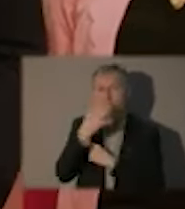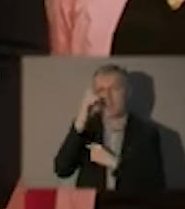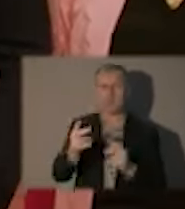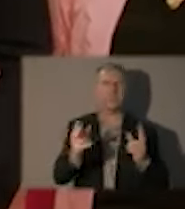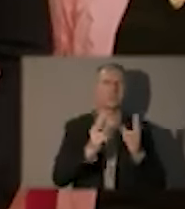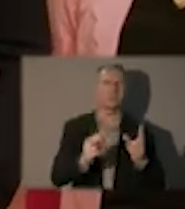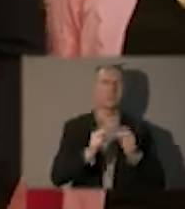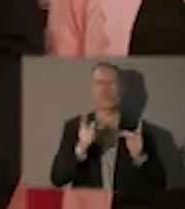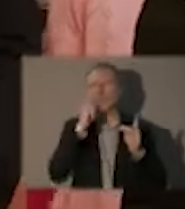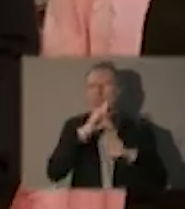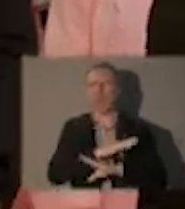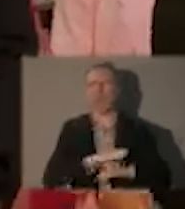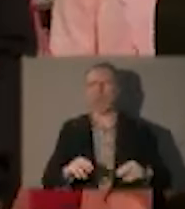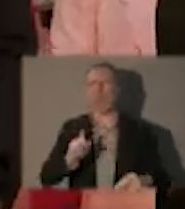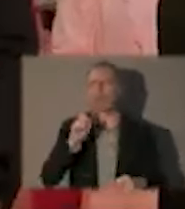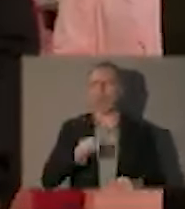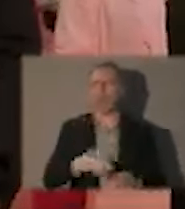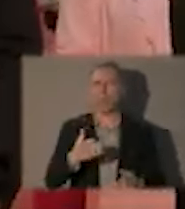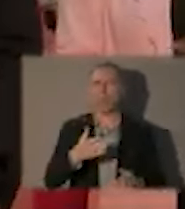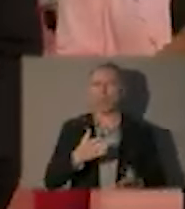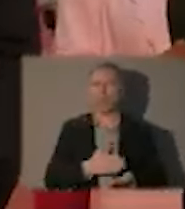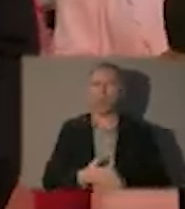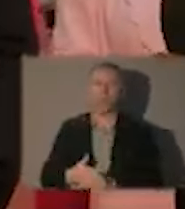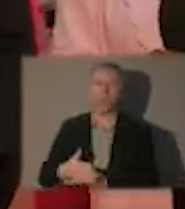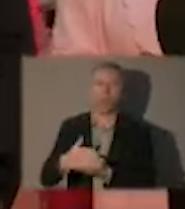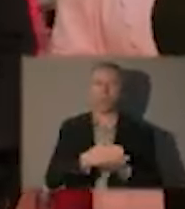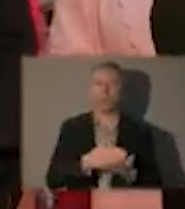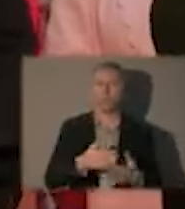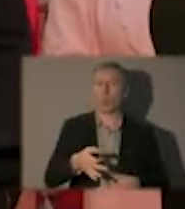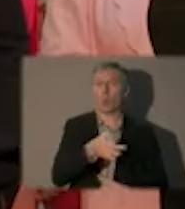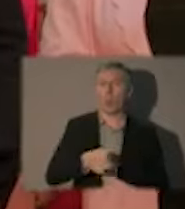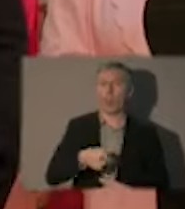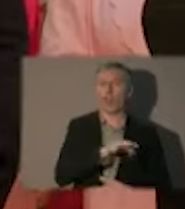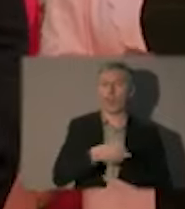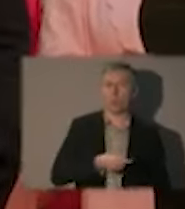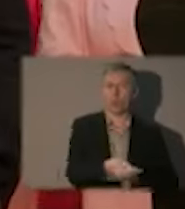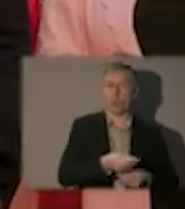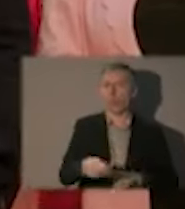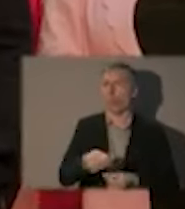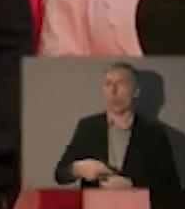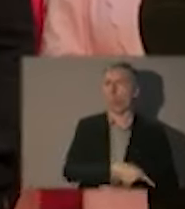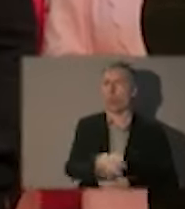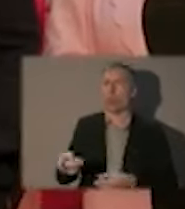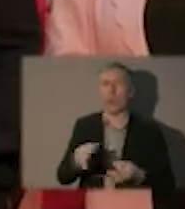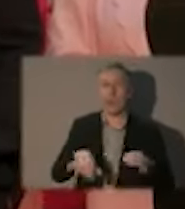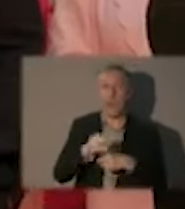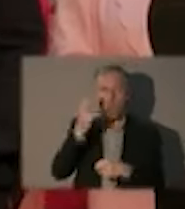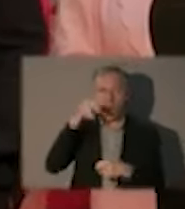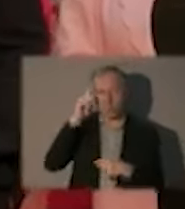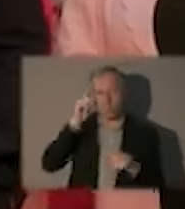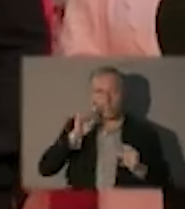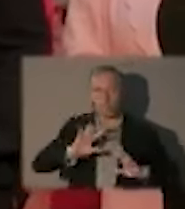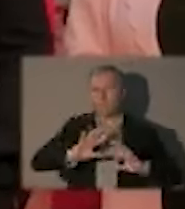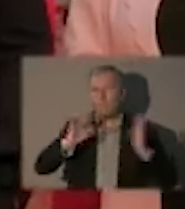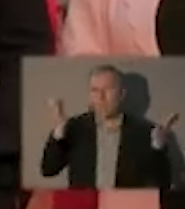tranquillement qu'il va falloir partager la force de dissuasion nucléaire française avec le reste de l'Europe. Mais c'est une